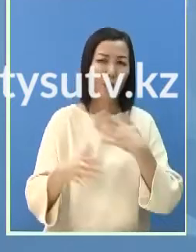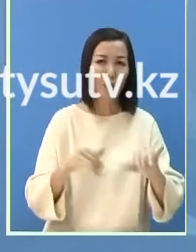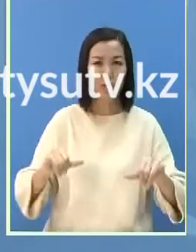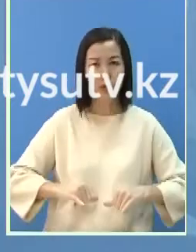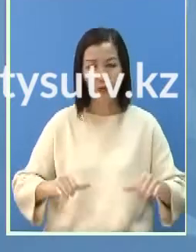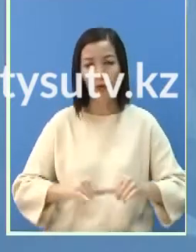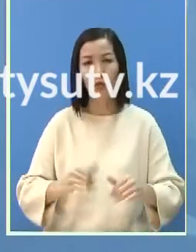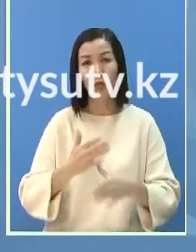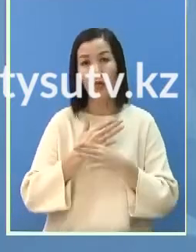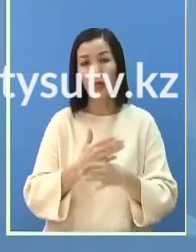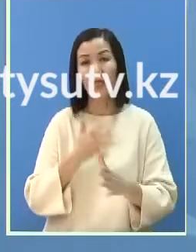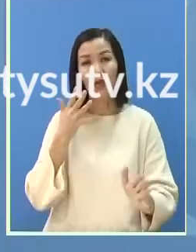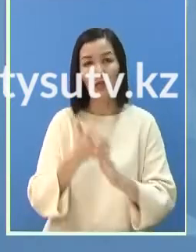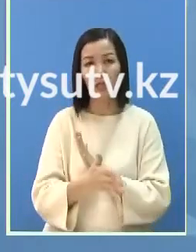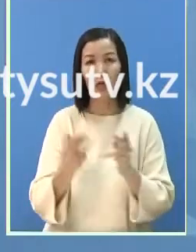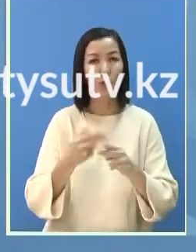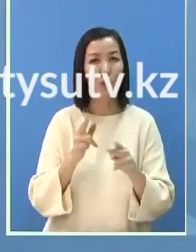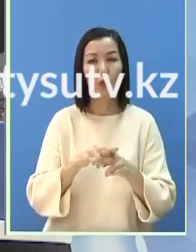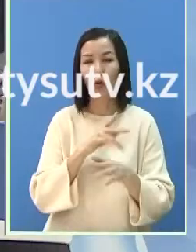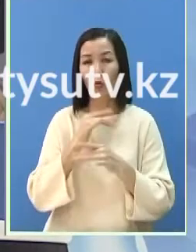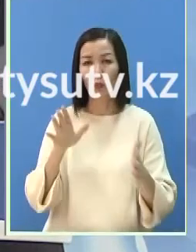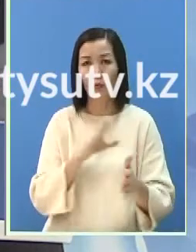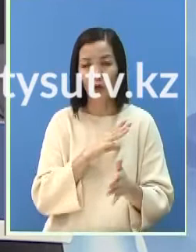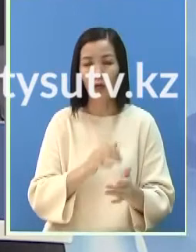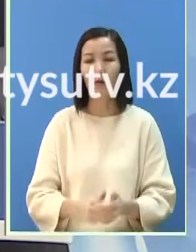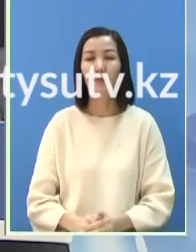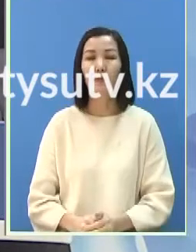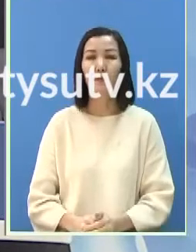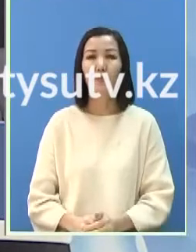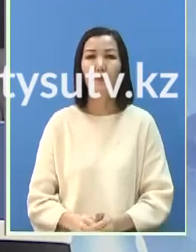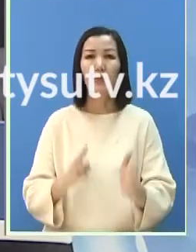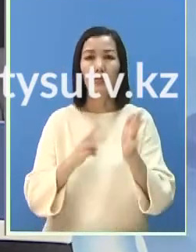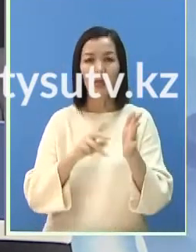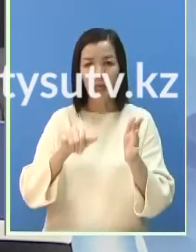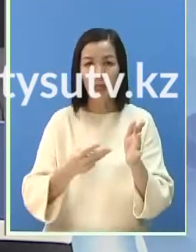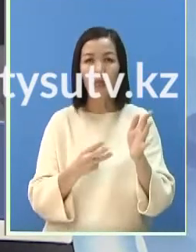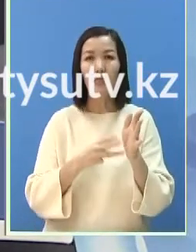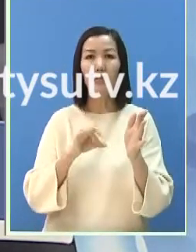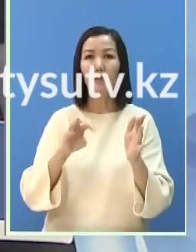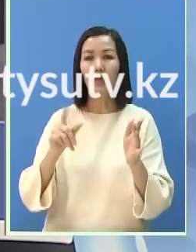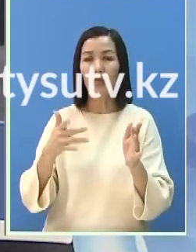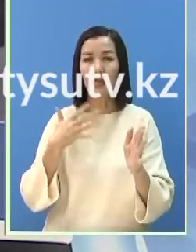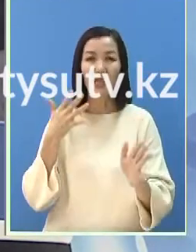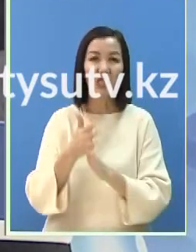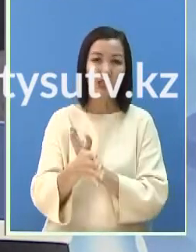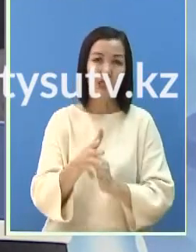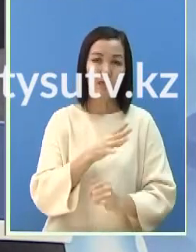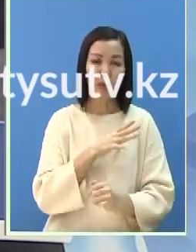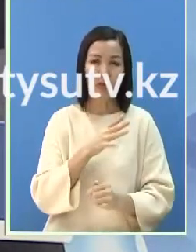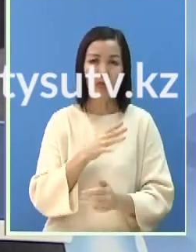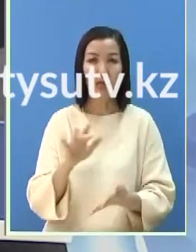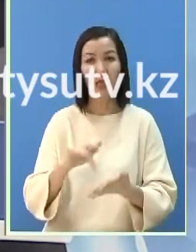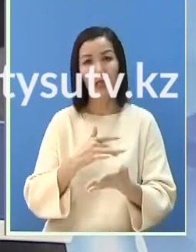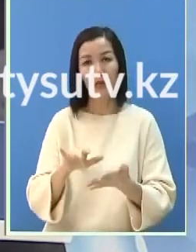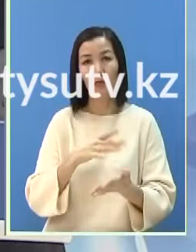басында болған жағдайға байланысты соның барлығы осы 8,8 миллиард деп алғашқыда беріп отырған сумма